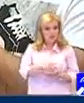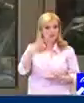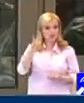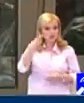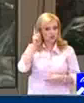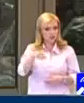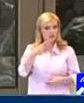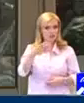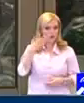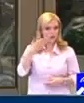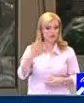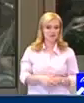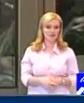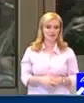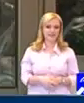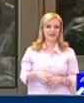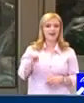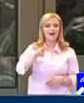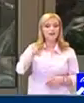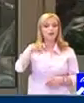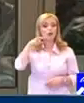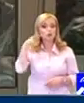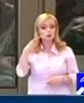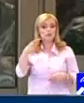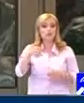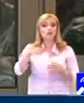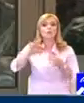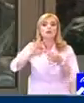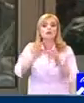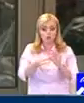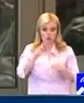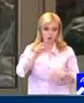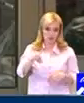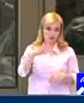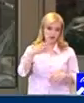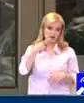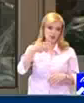să știi. Literatura rusă e mai grea decât limba română.